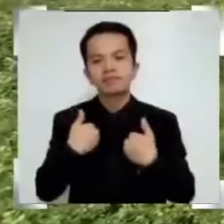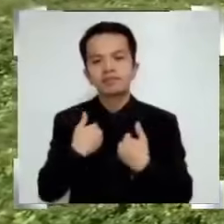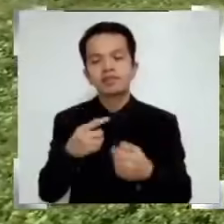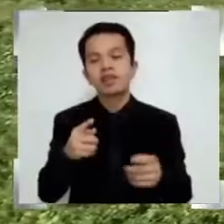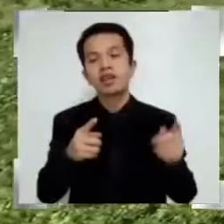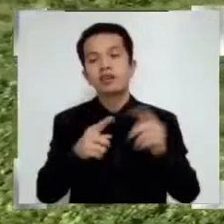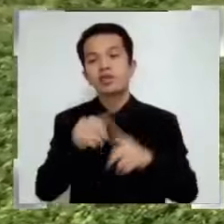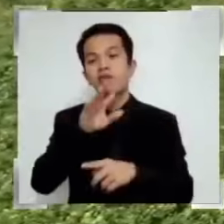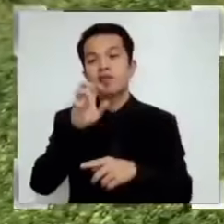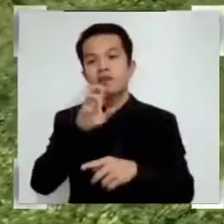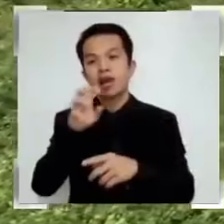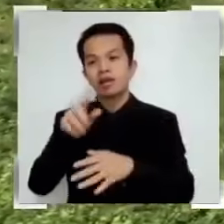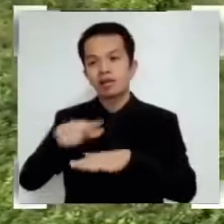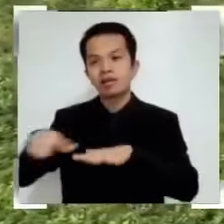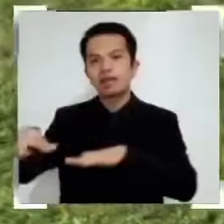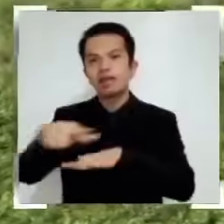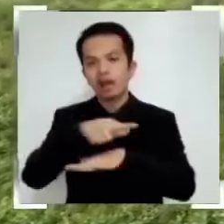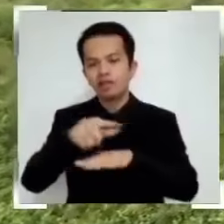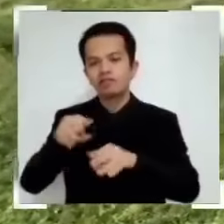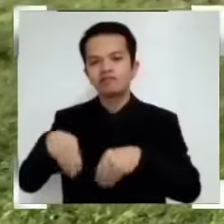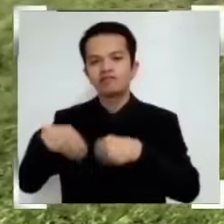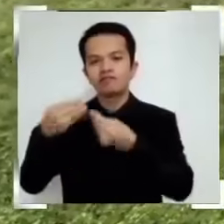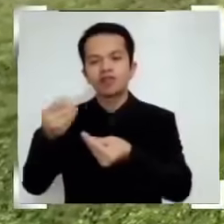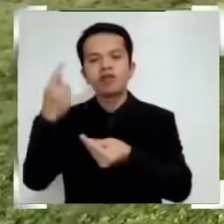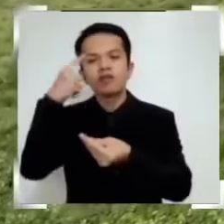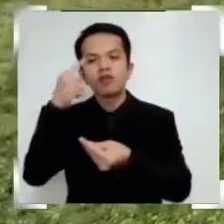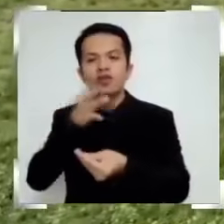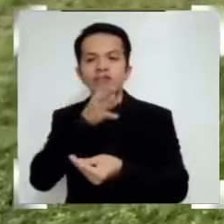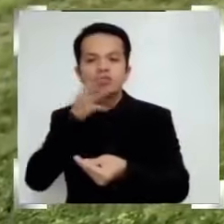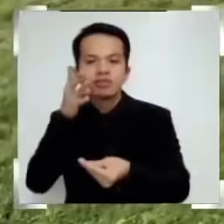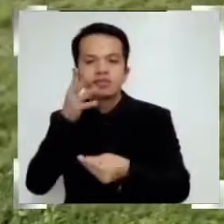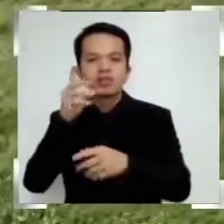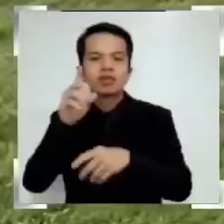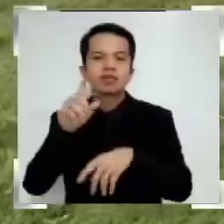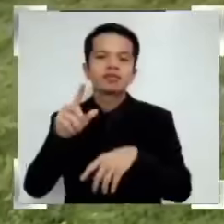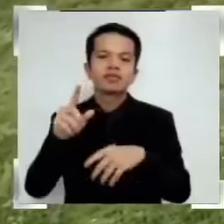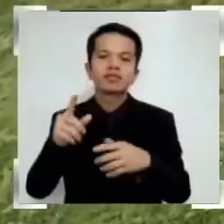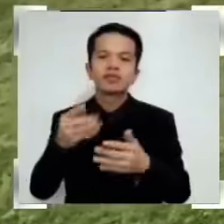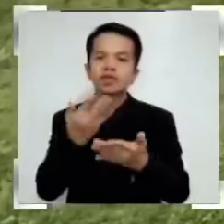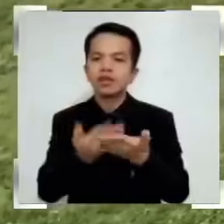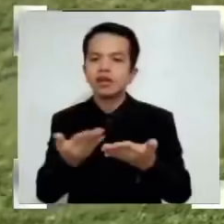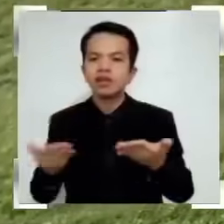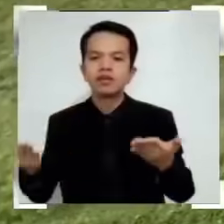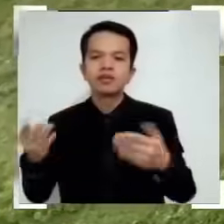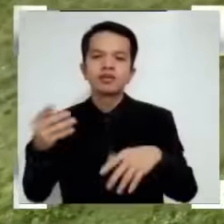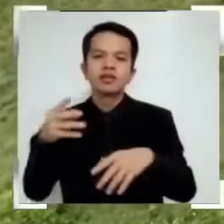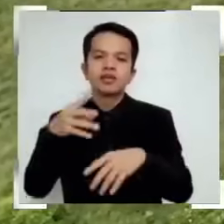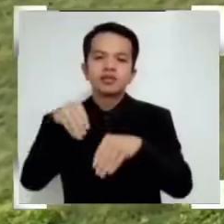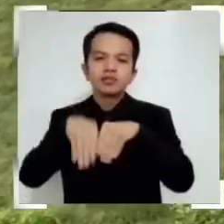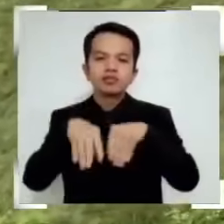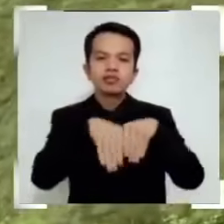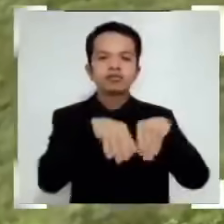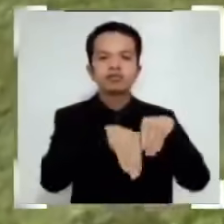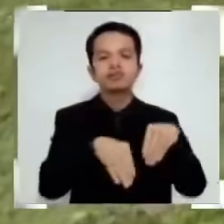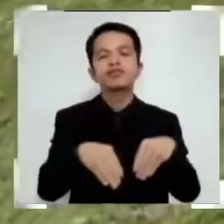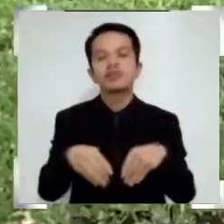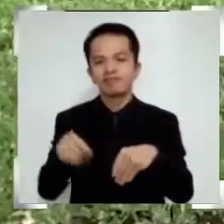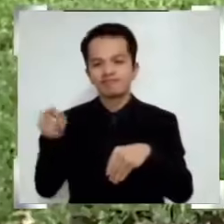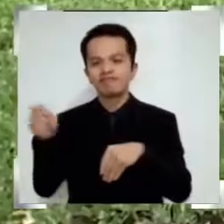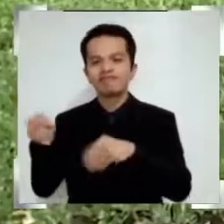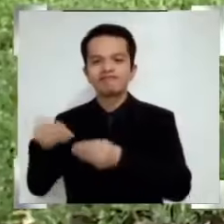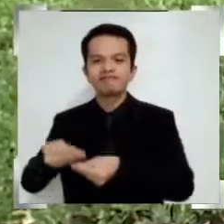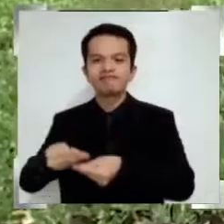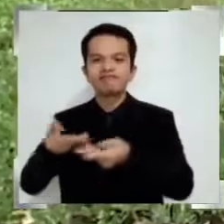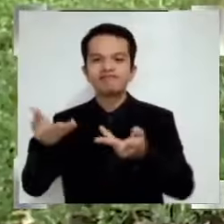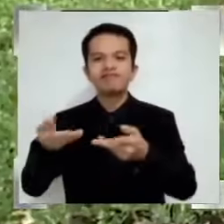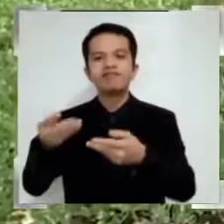ang ilalaan sa agriculture, livestock at aquaculture sa tulong ng Department of Agriculture at ilang private partners. Pwede